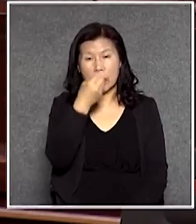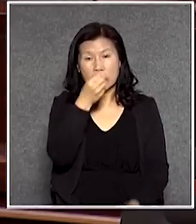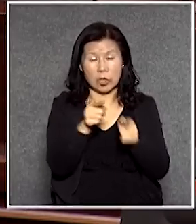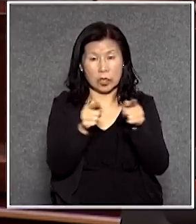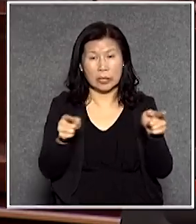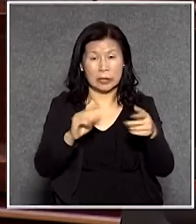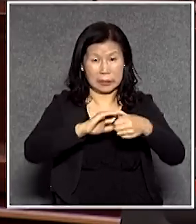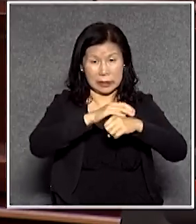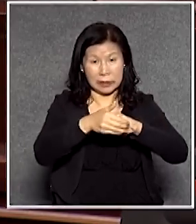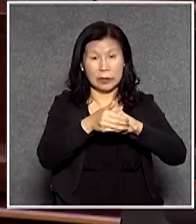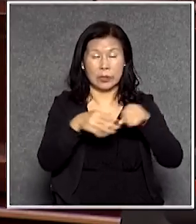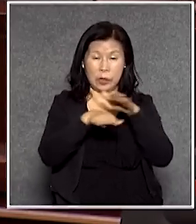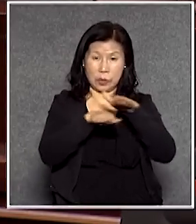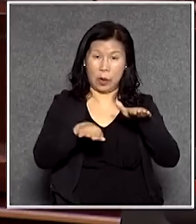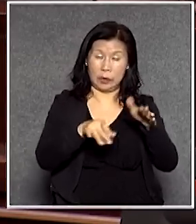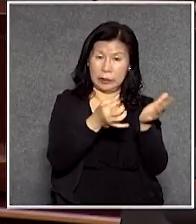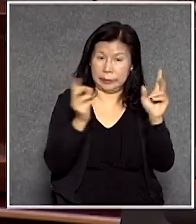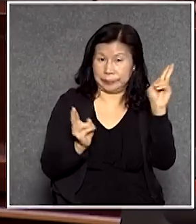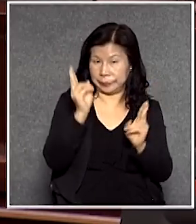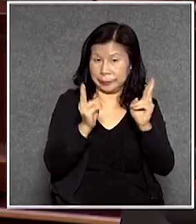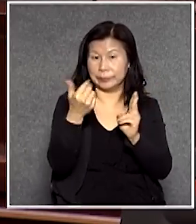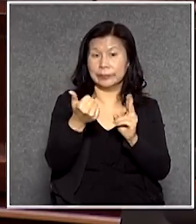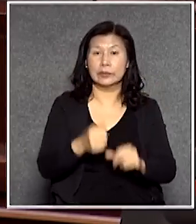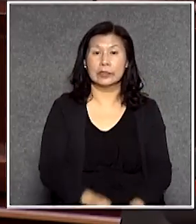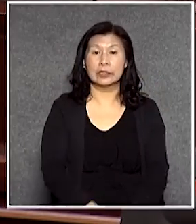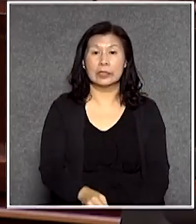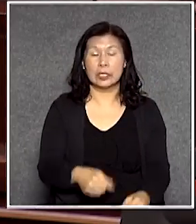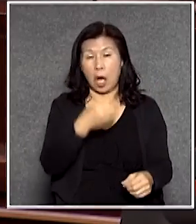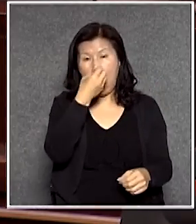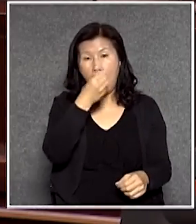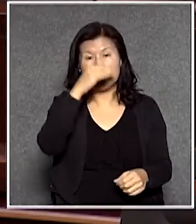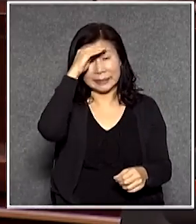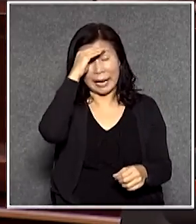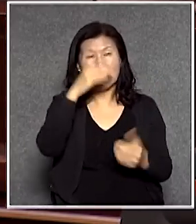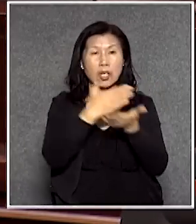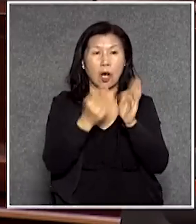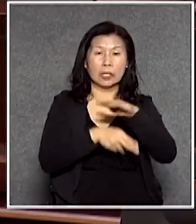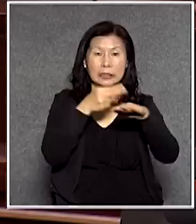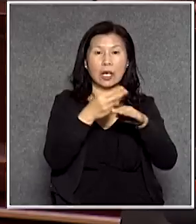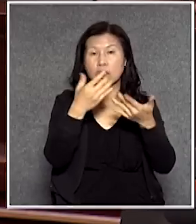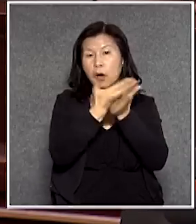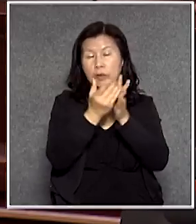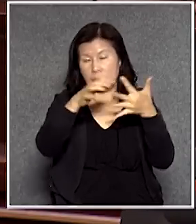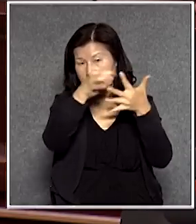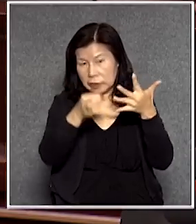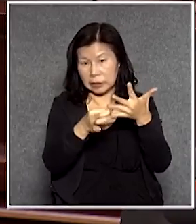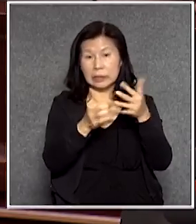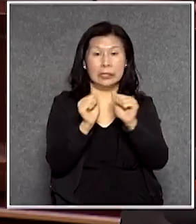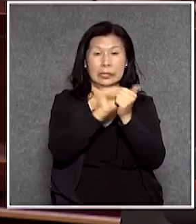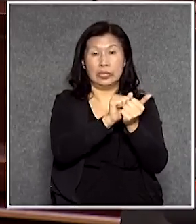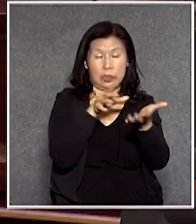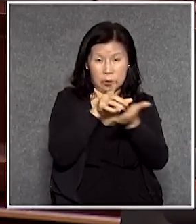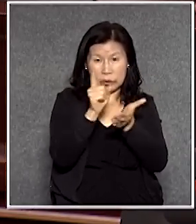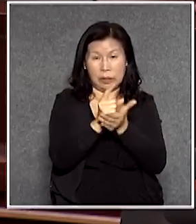是世界上最安全的城市之一，近年香港整體罪案數字屢創新低，全賴香港有專業